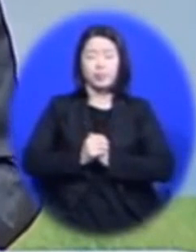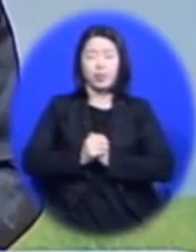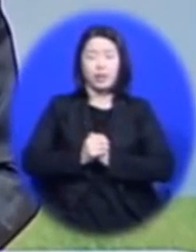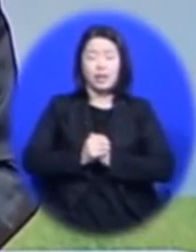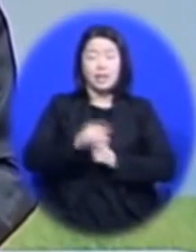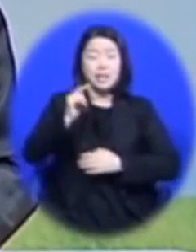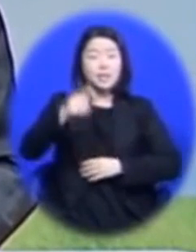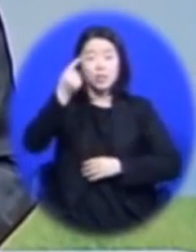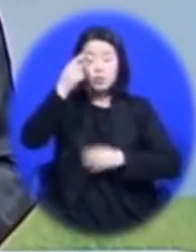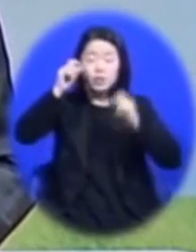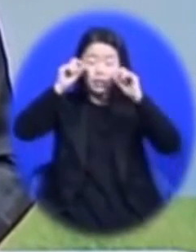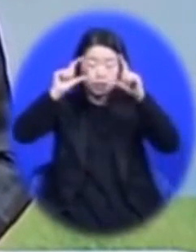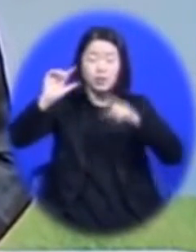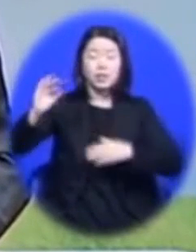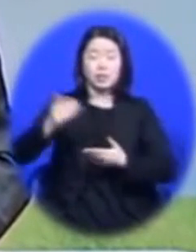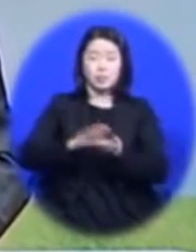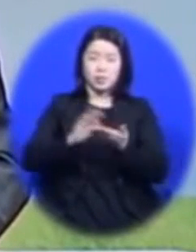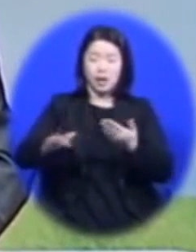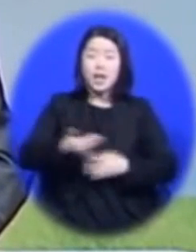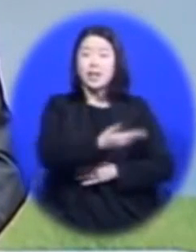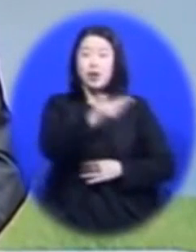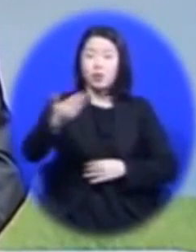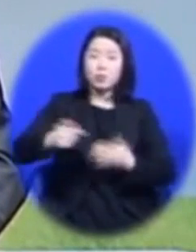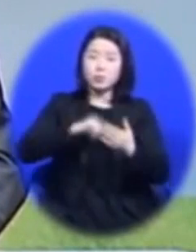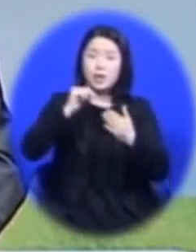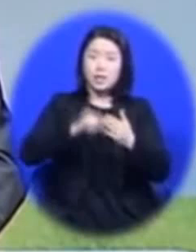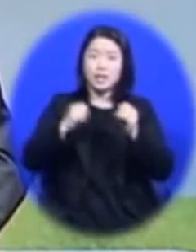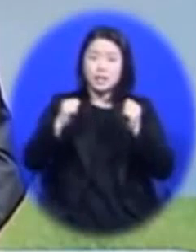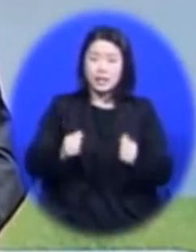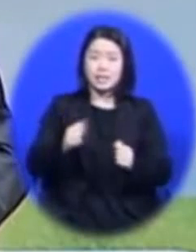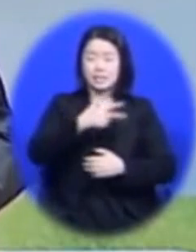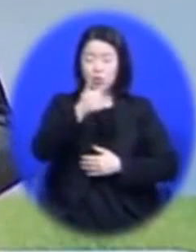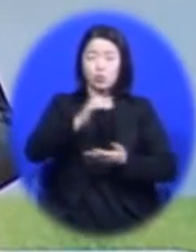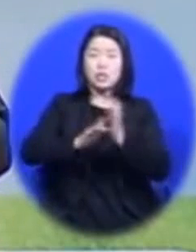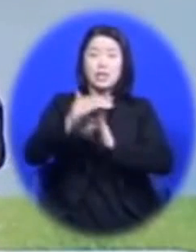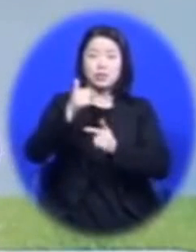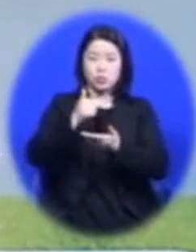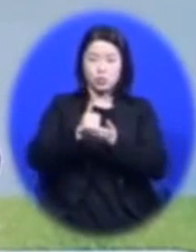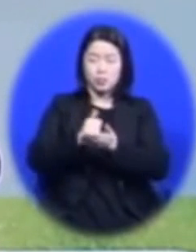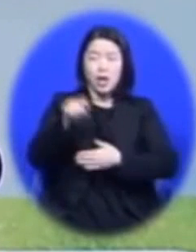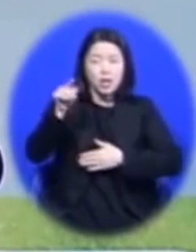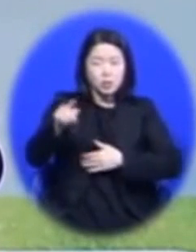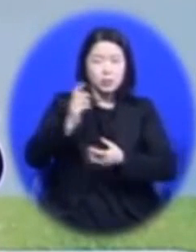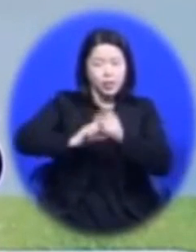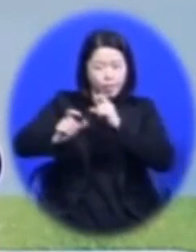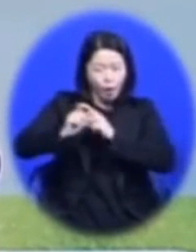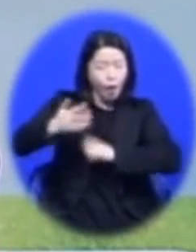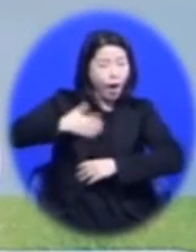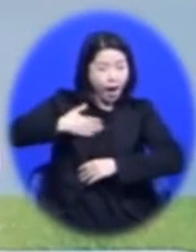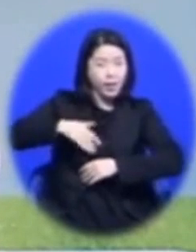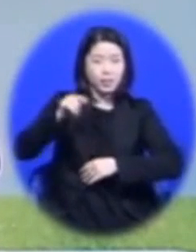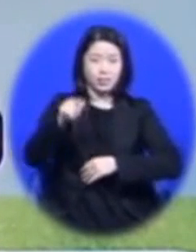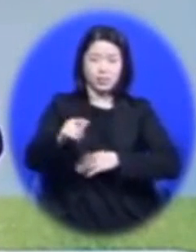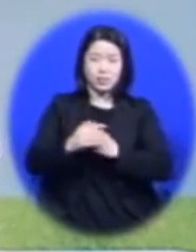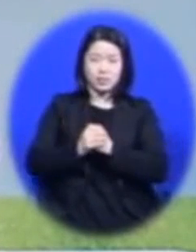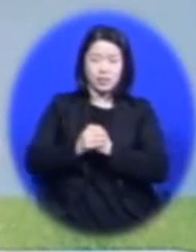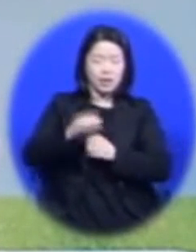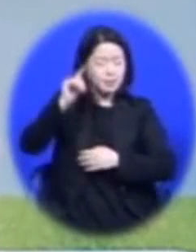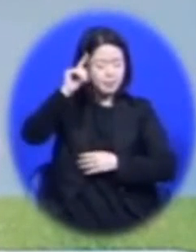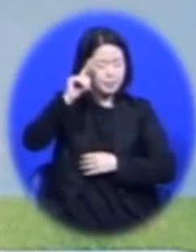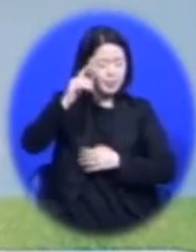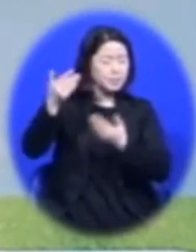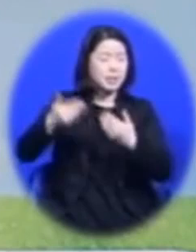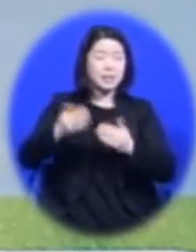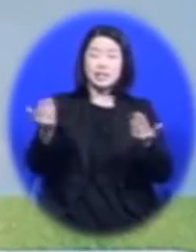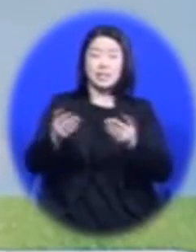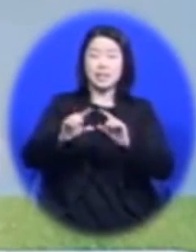이 눈이 뜨이셔야 돼요. 여러분 안에 계신 주 예수님, 그분을 내가 정말 더 아는 것은 스트레스 받는